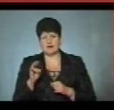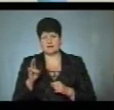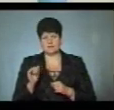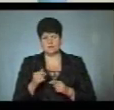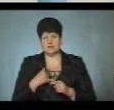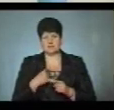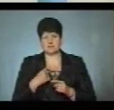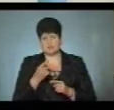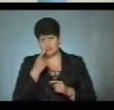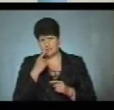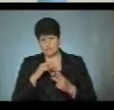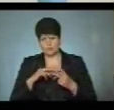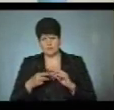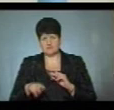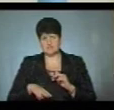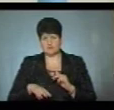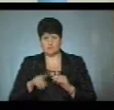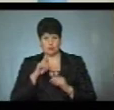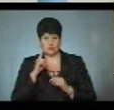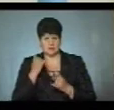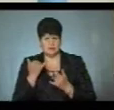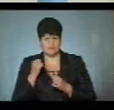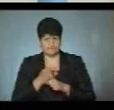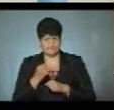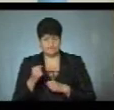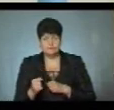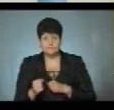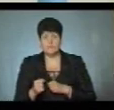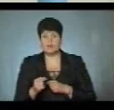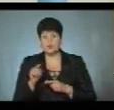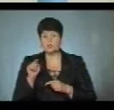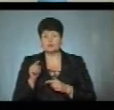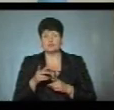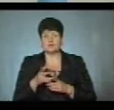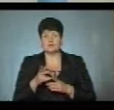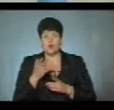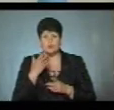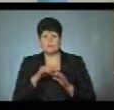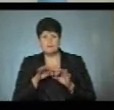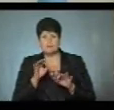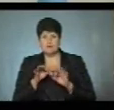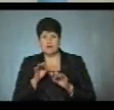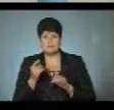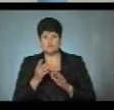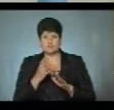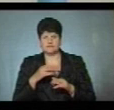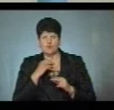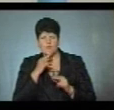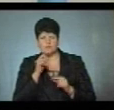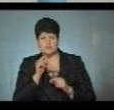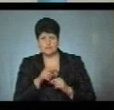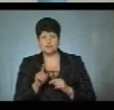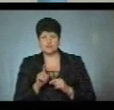у нас помінявся директор, став молодий. От. І через те, вони, кажу, коли підбирають, вони в першу чергу звертають увагу на те,